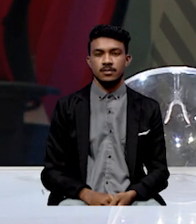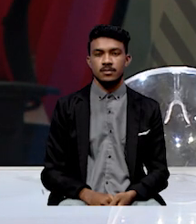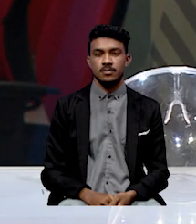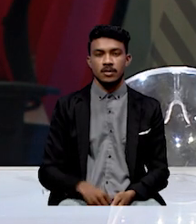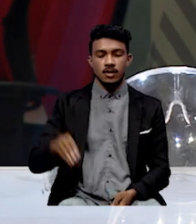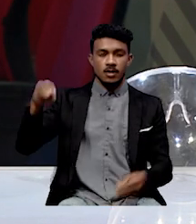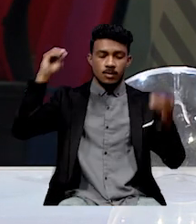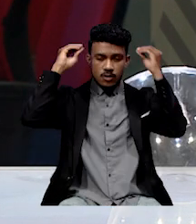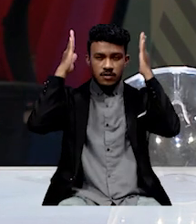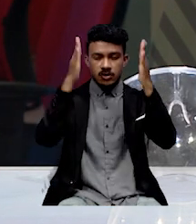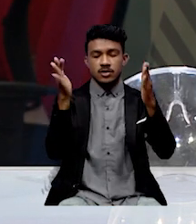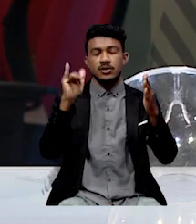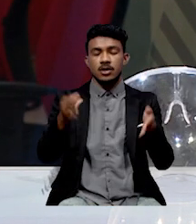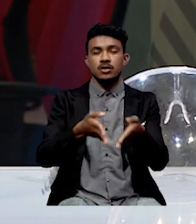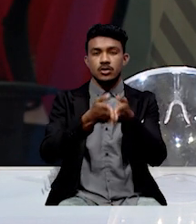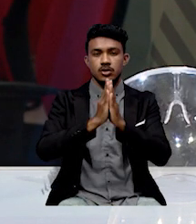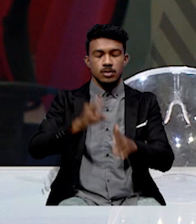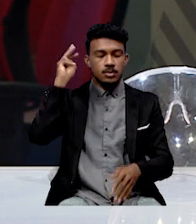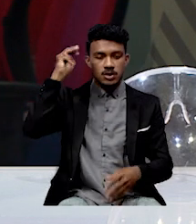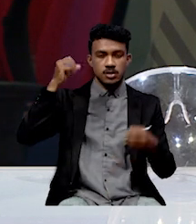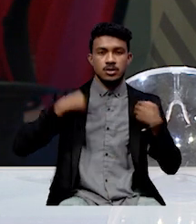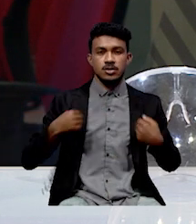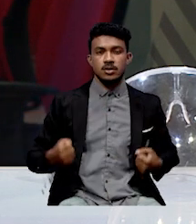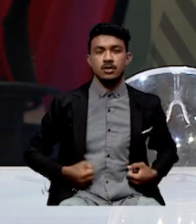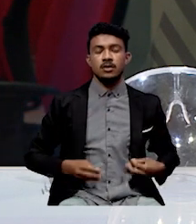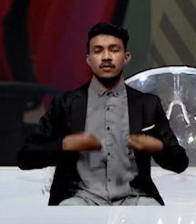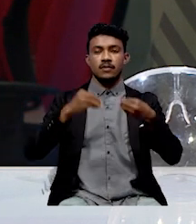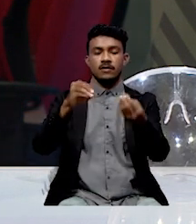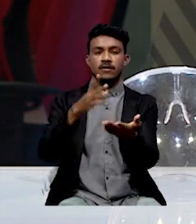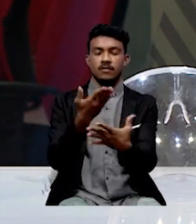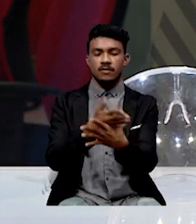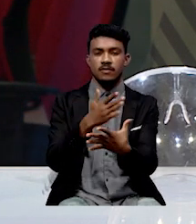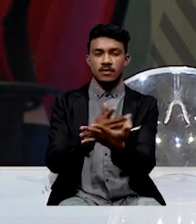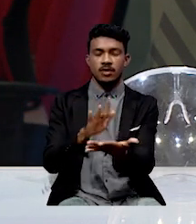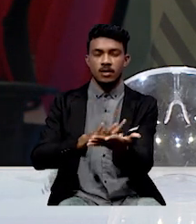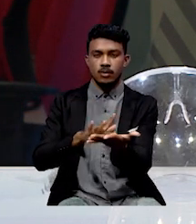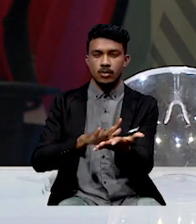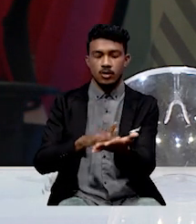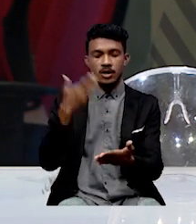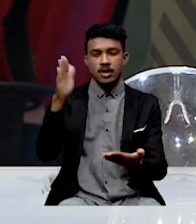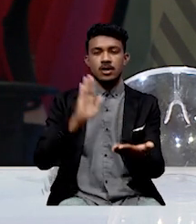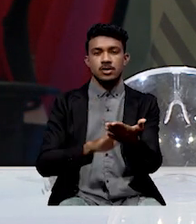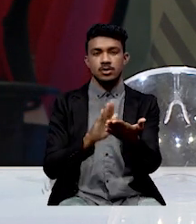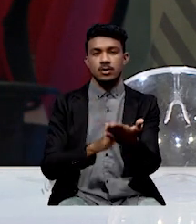Professora Cira Russo, ba Ministério Saúde, atu halo fumigação no fai abate e a escola Cira.